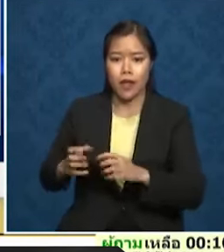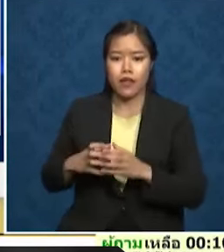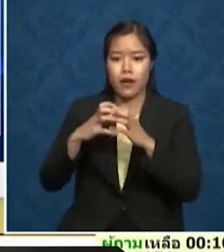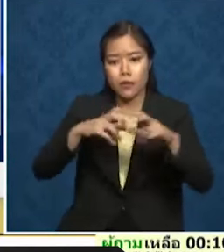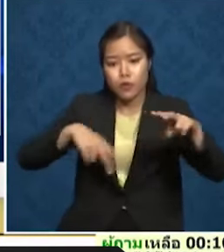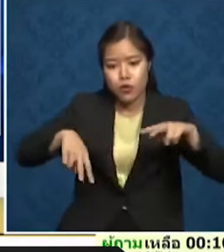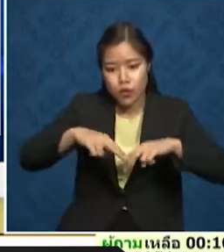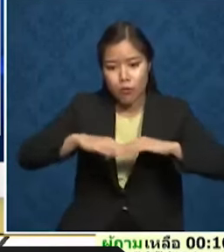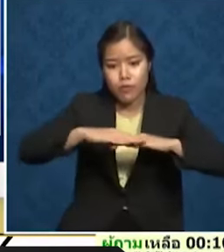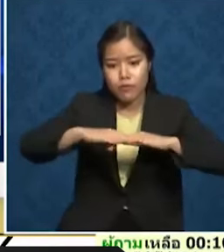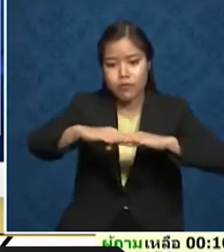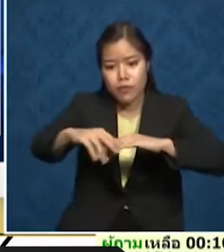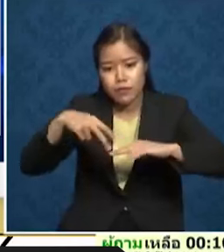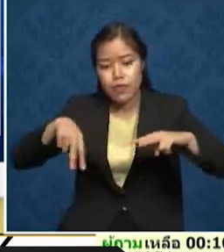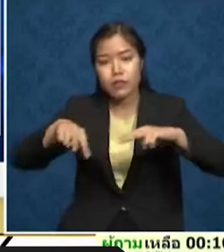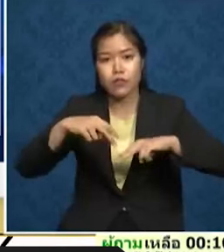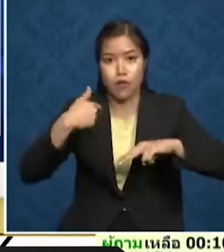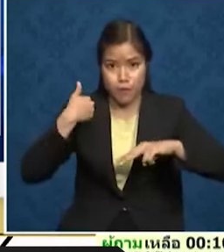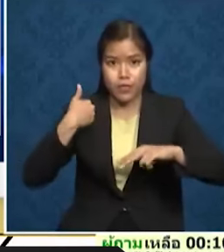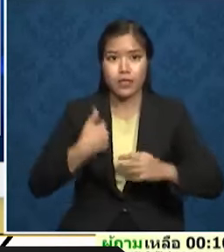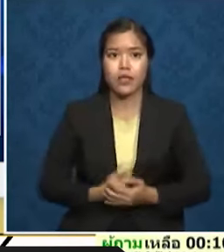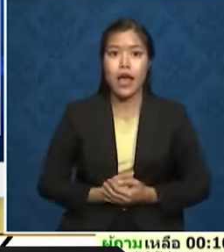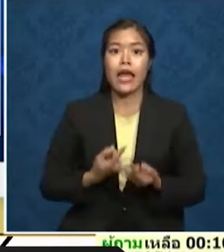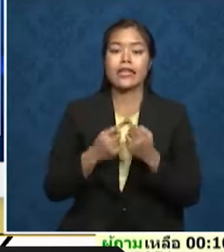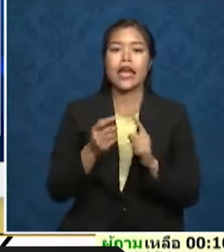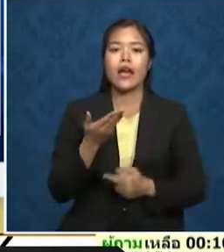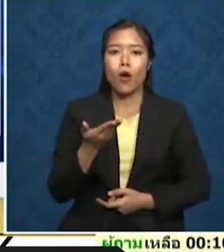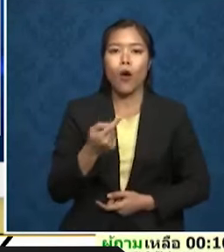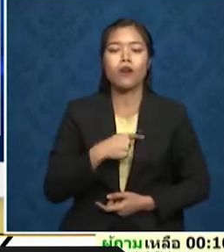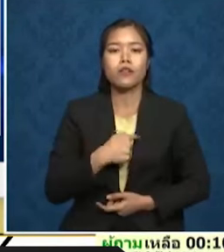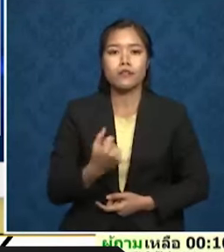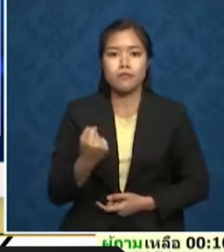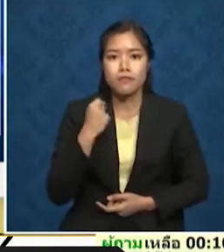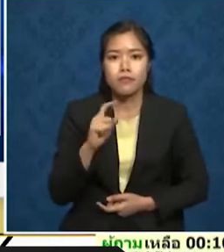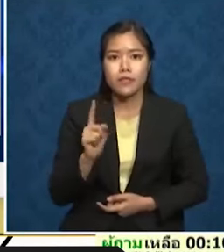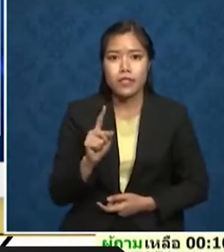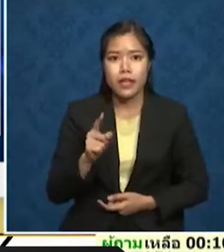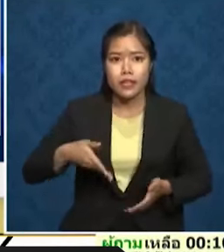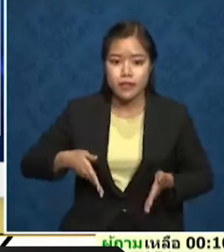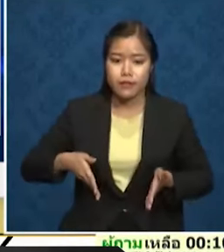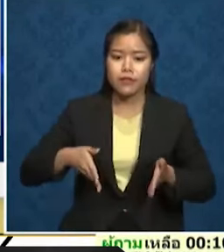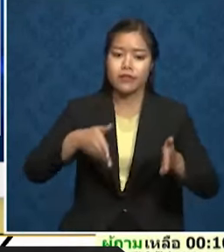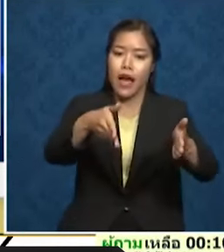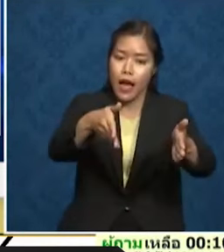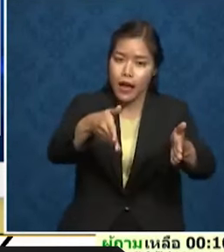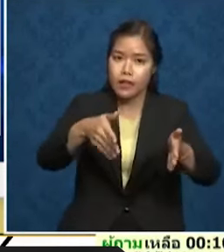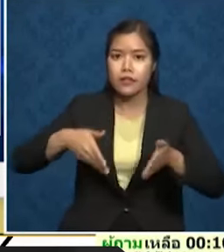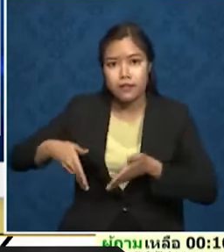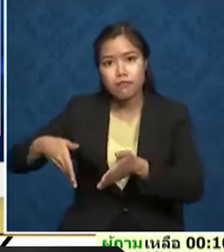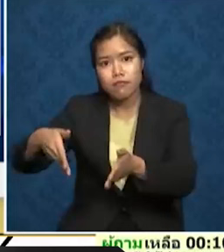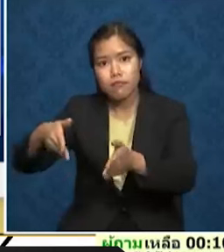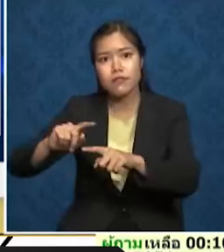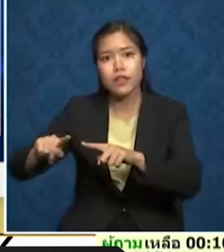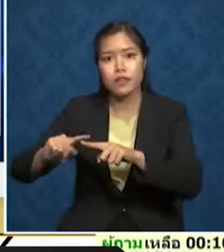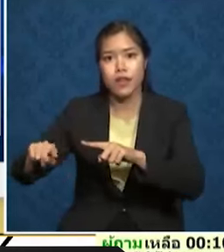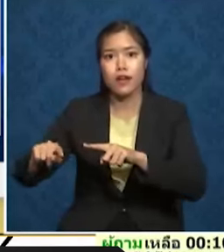ละจุดนะคะที่ท่านสมาชิกได้มีความห่วงใยแต่ขอให้ได้เชื่อมั่นว่าทุกเส้นทางนะคะทุกพื้นที่